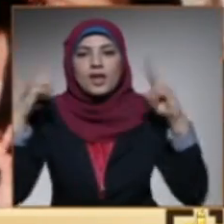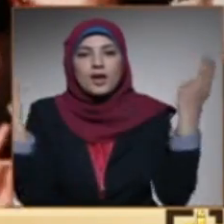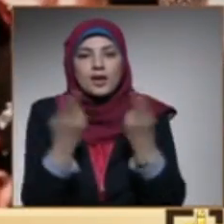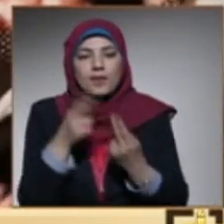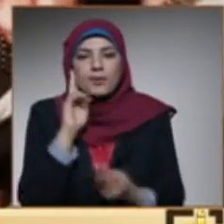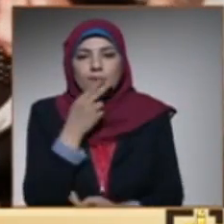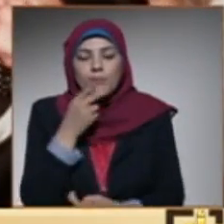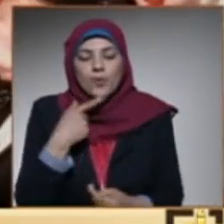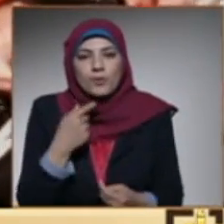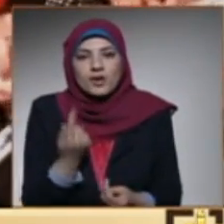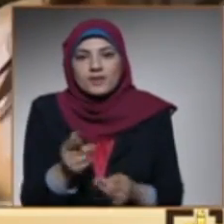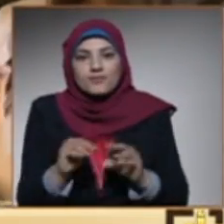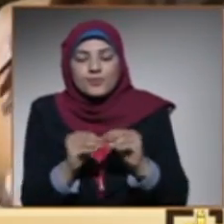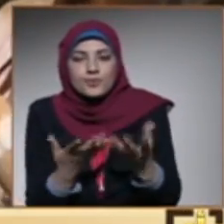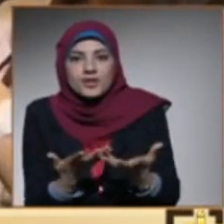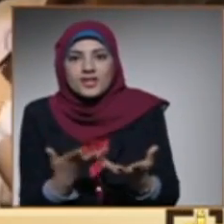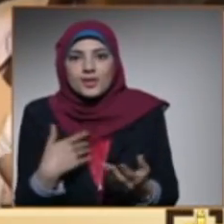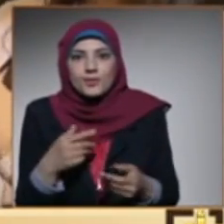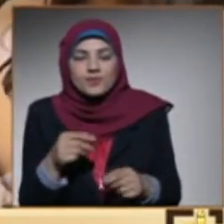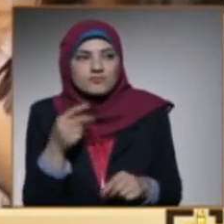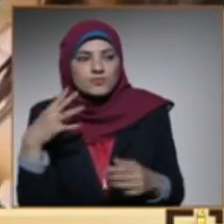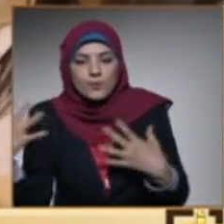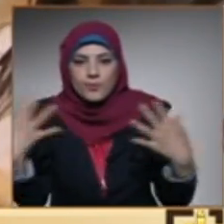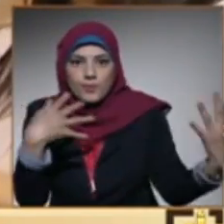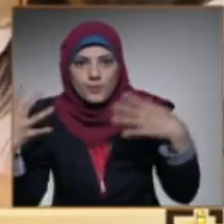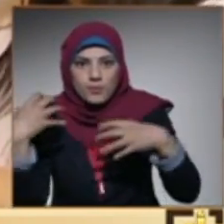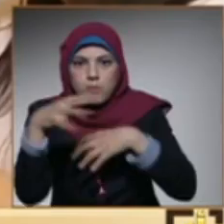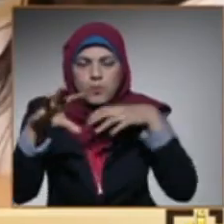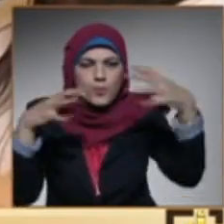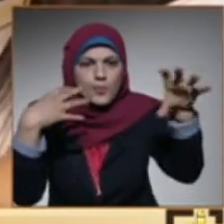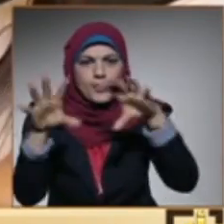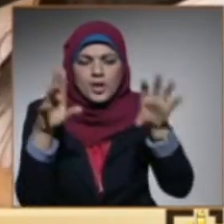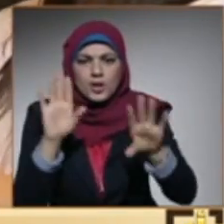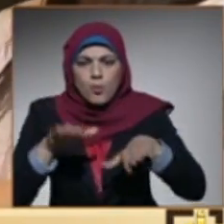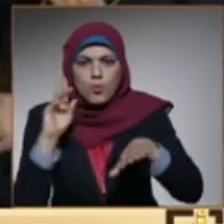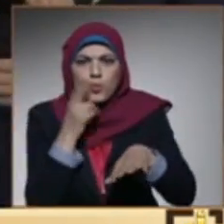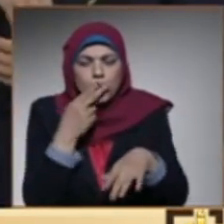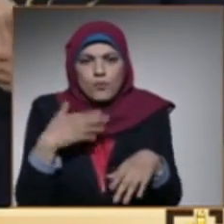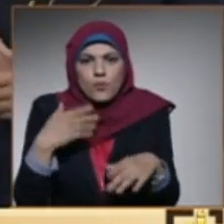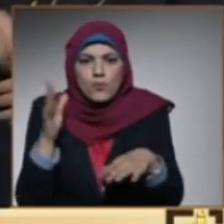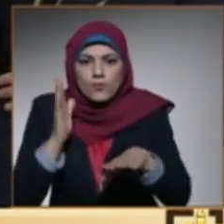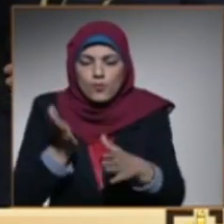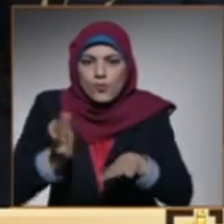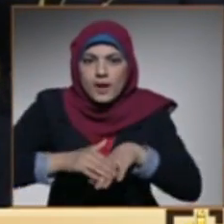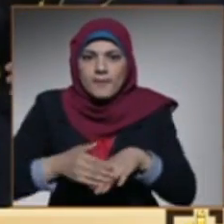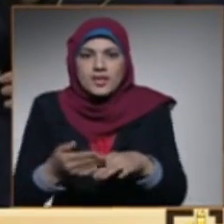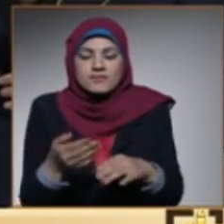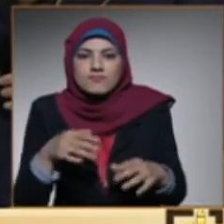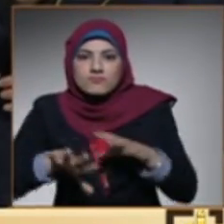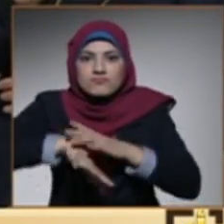هو لفت انتباه المشرعين وصانع السياسات وعامة الجمهور إلى إنجازات الصم واهتمامات